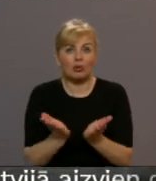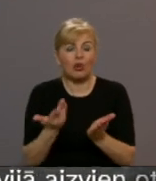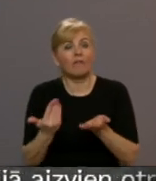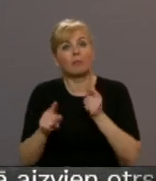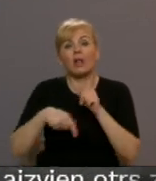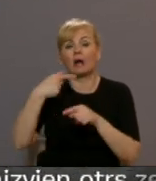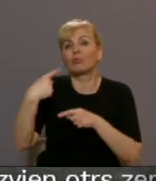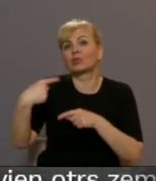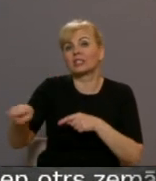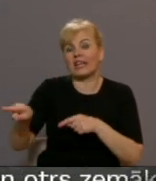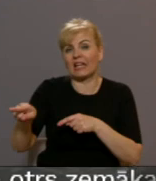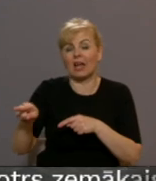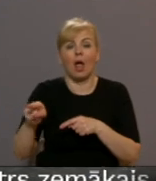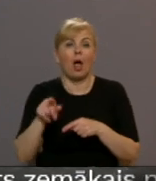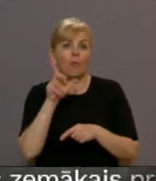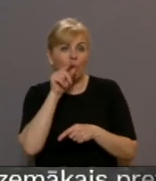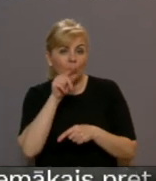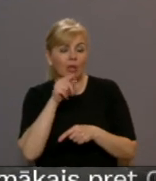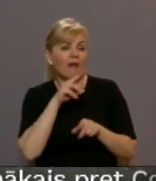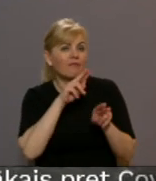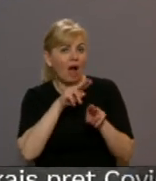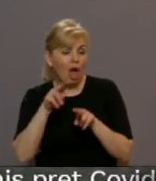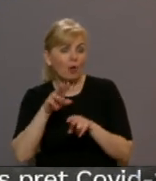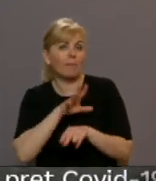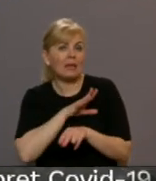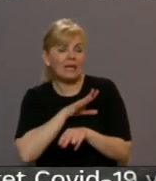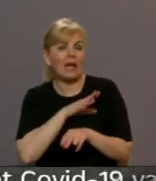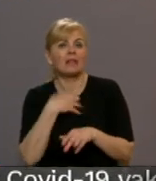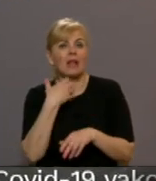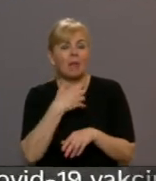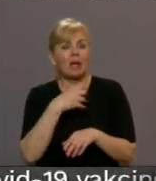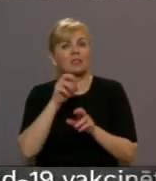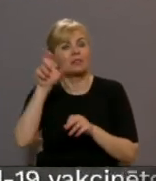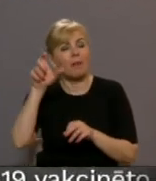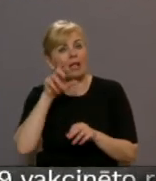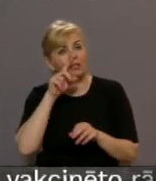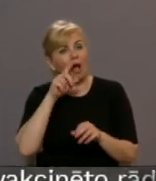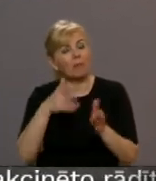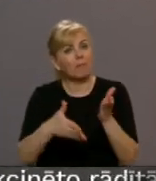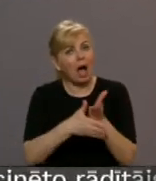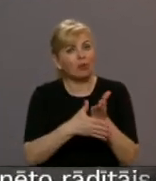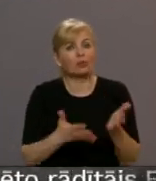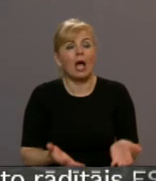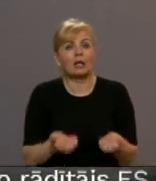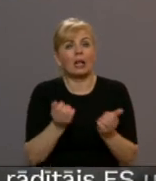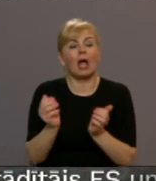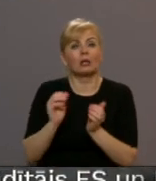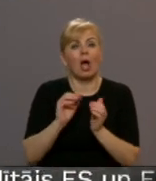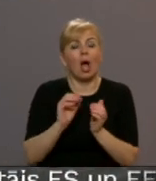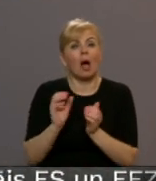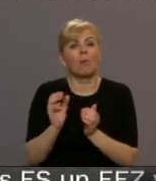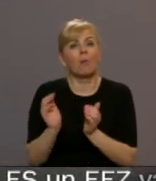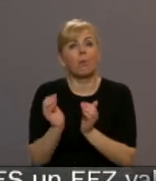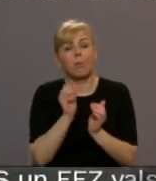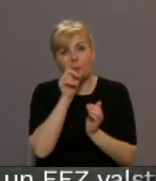citi putni. Daļa vērotāju uzskatīja, ka bija nepieciešama pētnieku iejaukšanās, piemēram, lai glābtu ērglēnus.